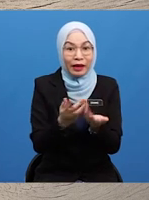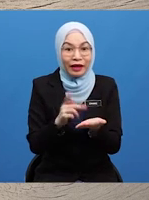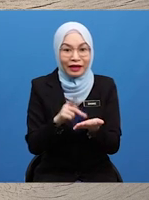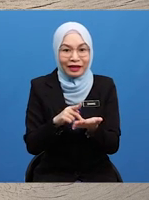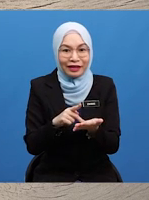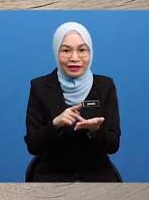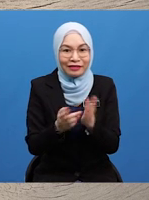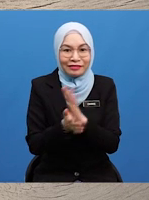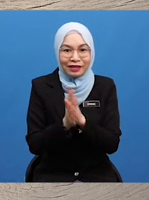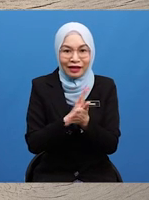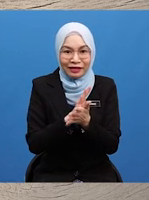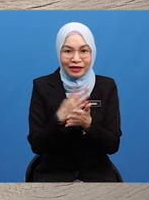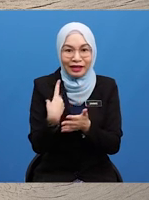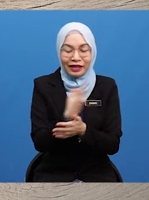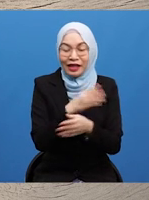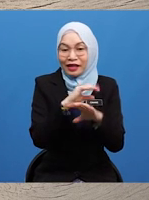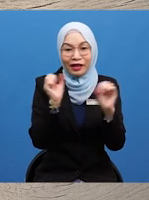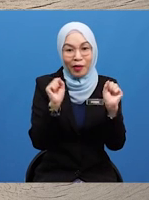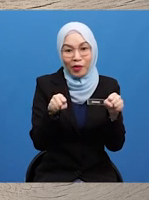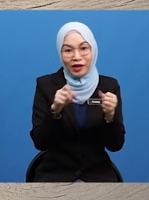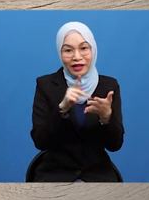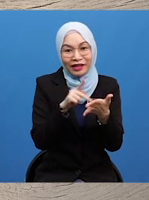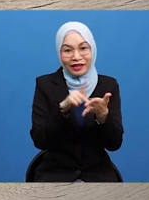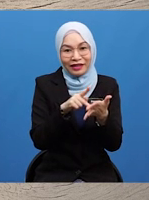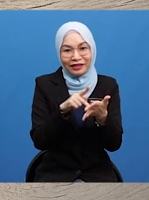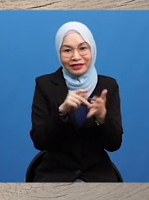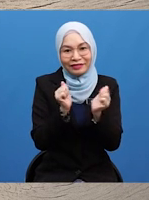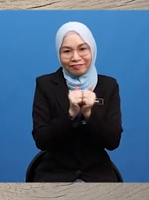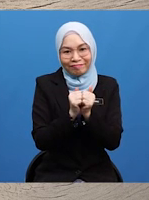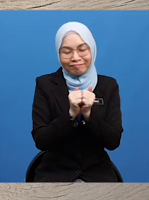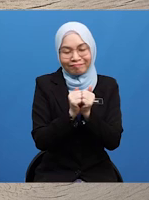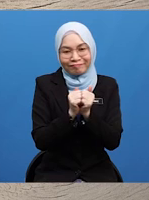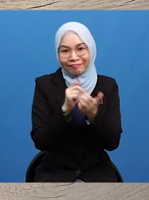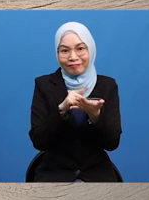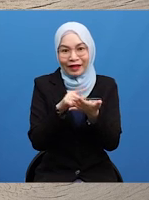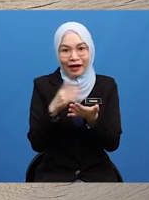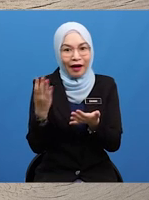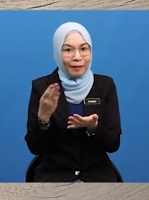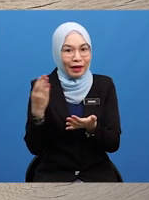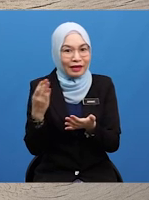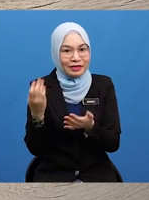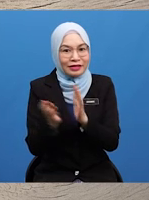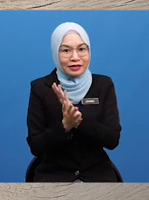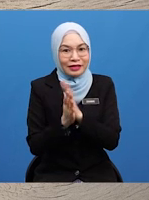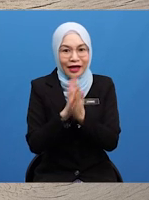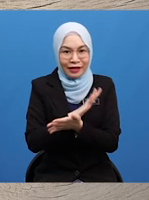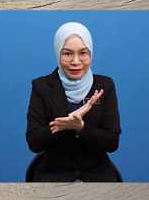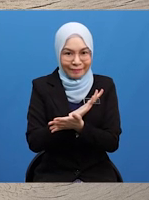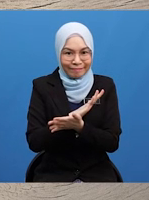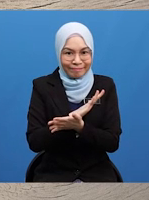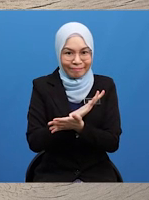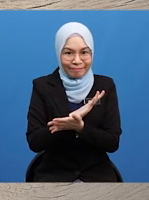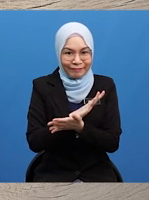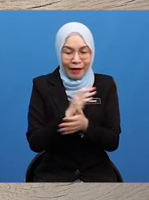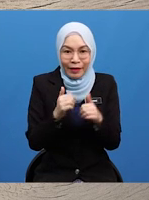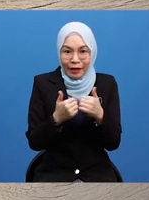bagi sebiji batu dengan menggunakan formula isi padu. Tidak boleh. Atau kubus yang berukuran 1